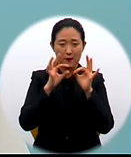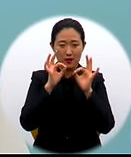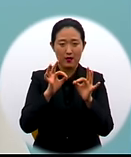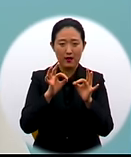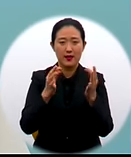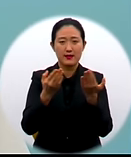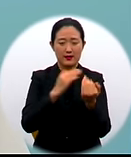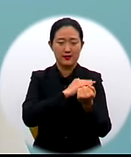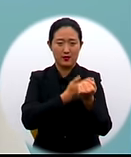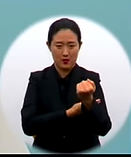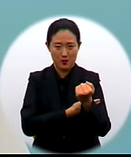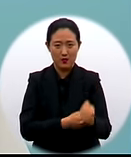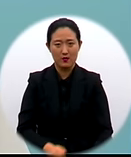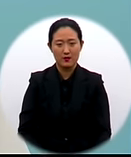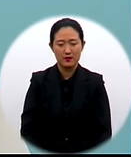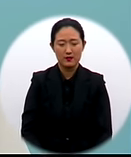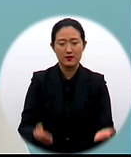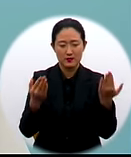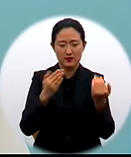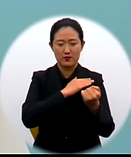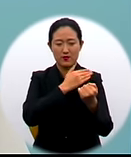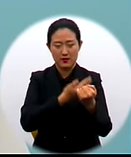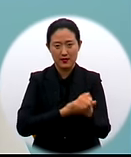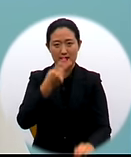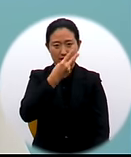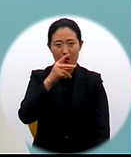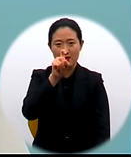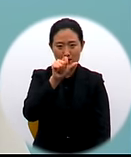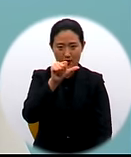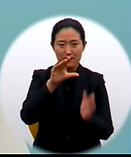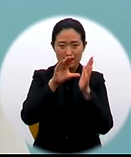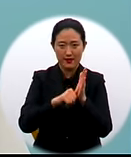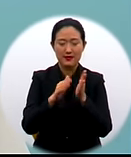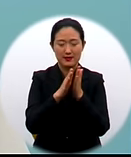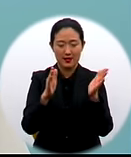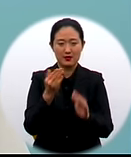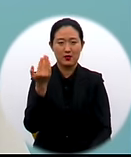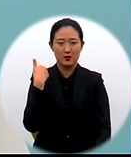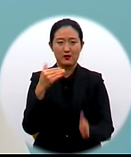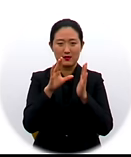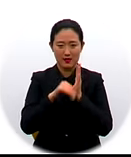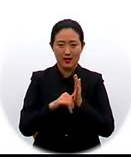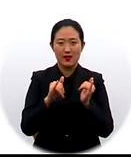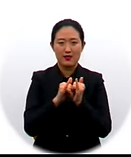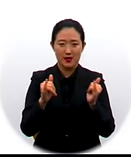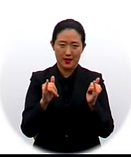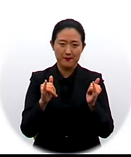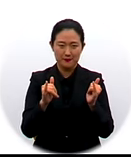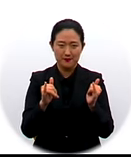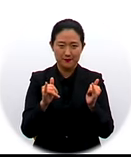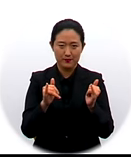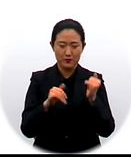기조를 이해하기 위해서는 채용시장의 세 가지 트렌드를 살펴보면 좋은데요. 첫 번째는 계속 말씀드렸던 직무역량 중심 채용이에요.